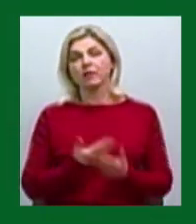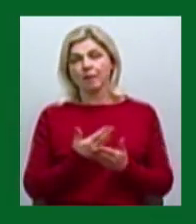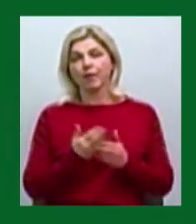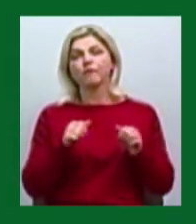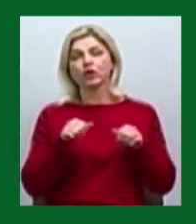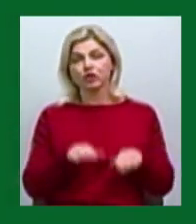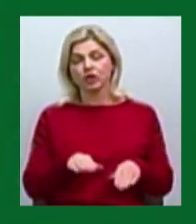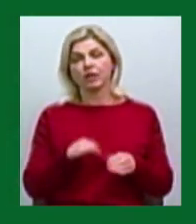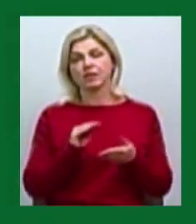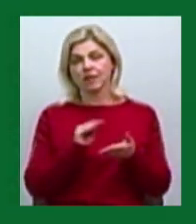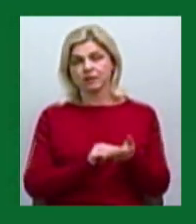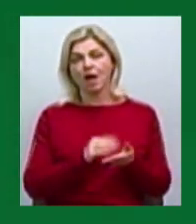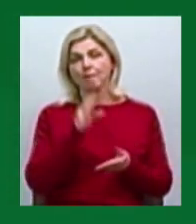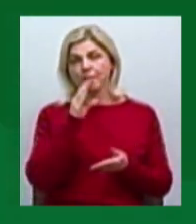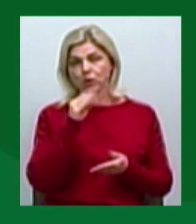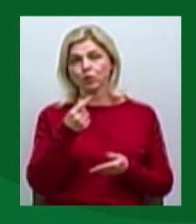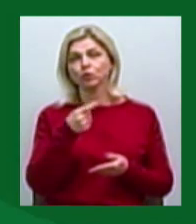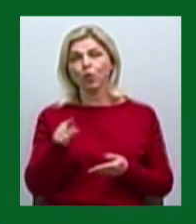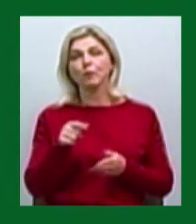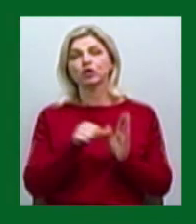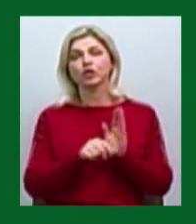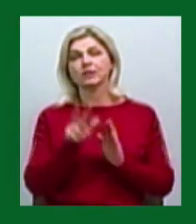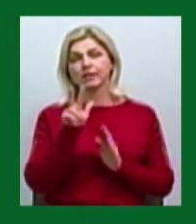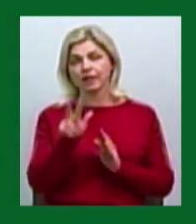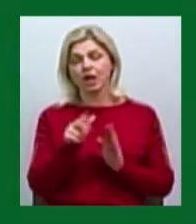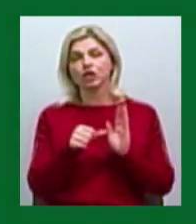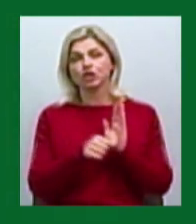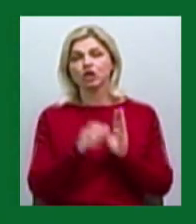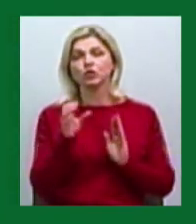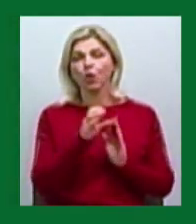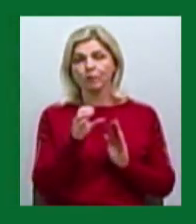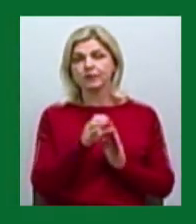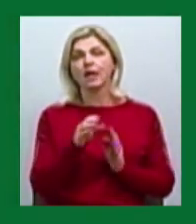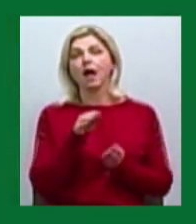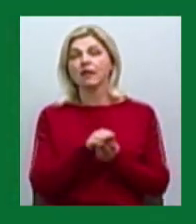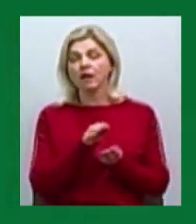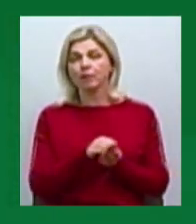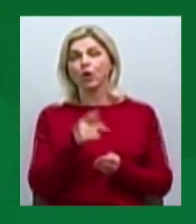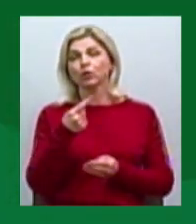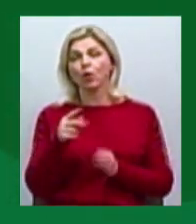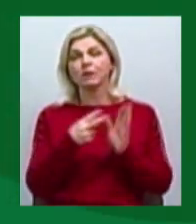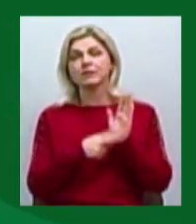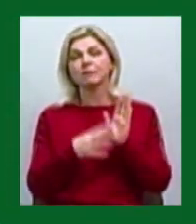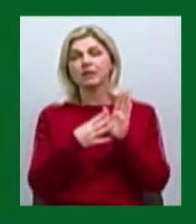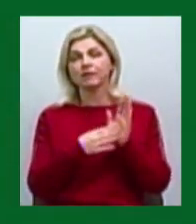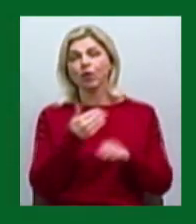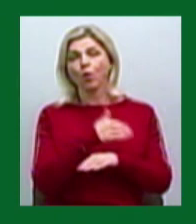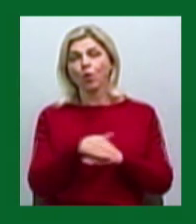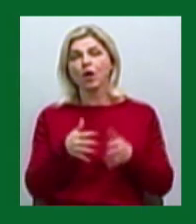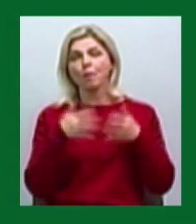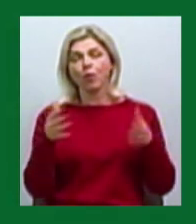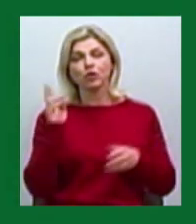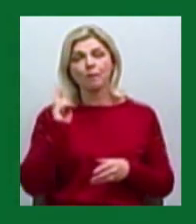рішенні зазначені маршрут номер 63, вулиця 6 Слобідська, кладовище, номер 79, вулиця Велика